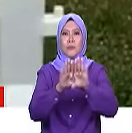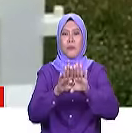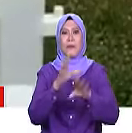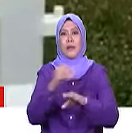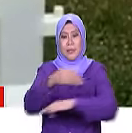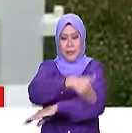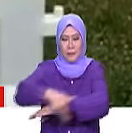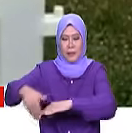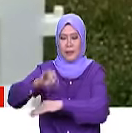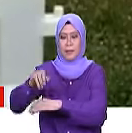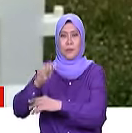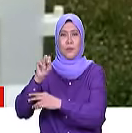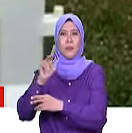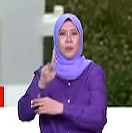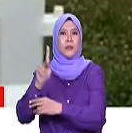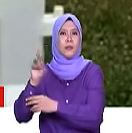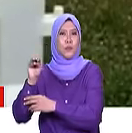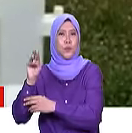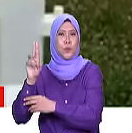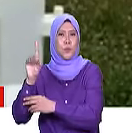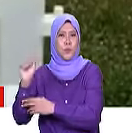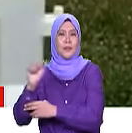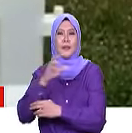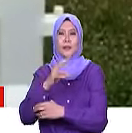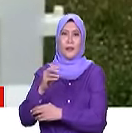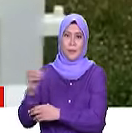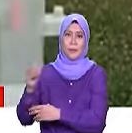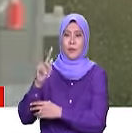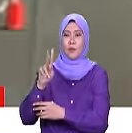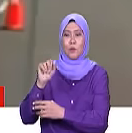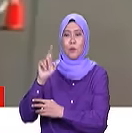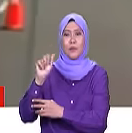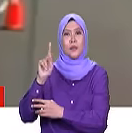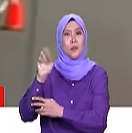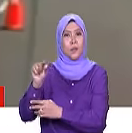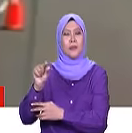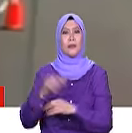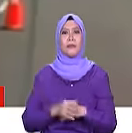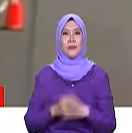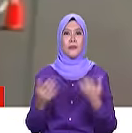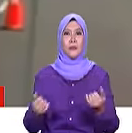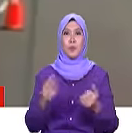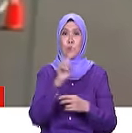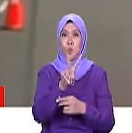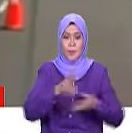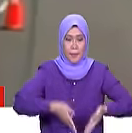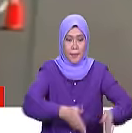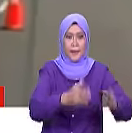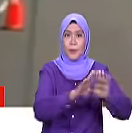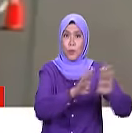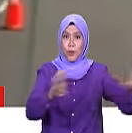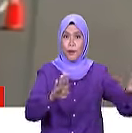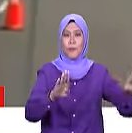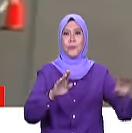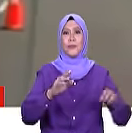Bukit Jenon Kuala Muda, iaitu di Jalan Pokok Tai Kuala Kuang. Selain itu, dua SJR baru dibuka iaitu di Jalan